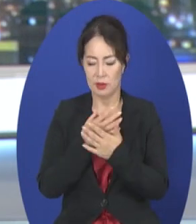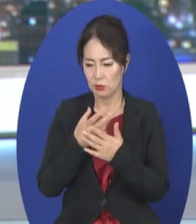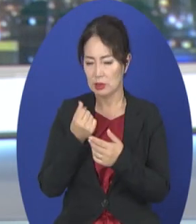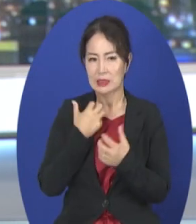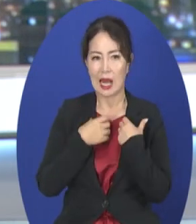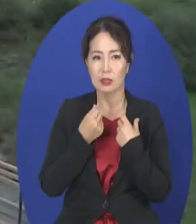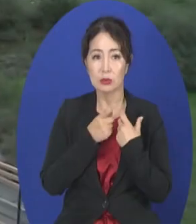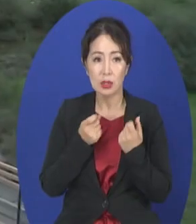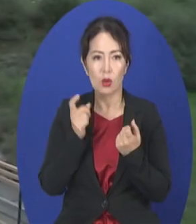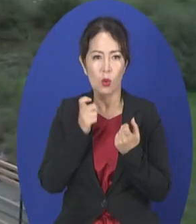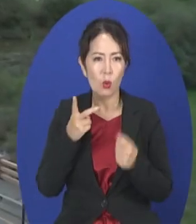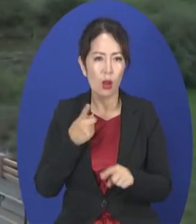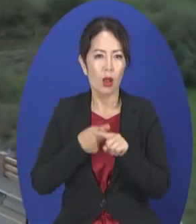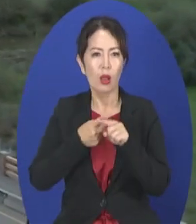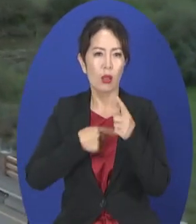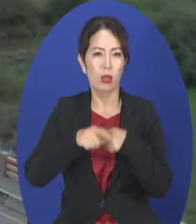сурвалжллаа.